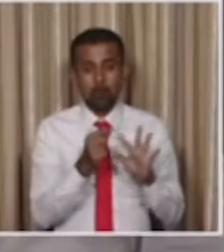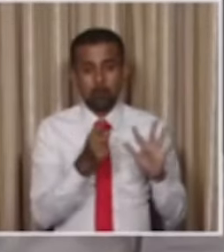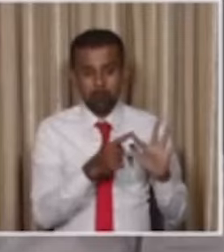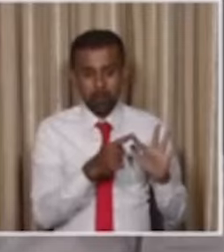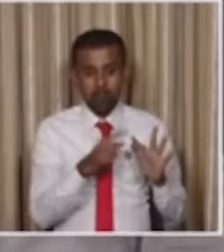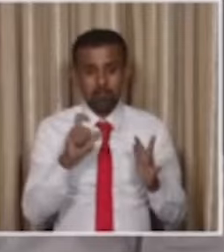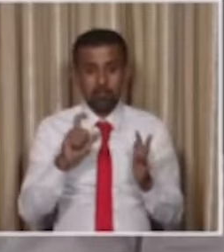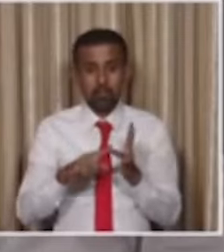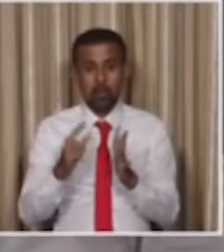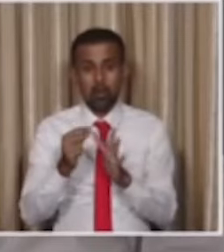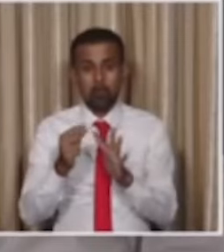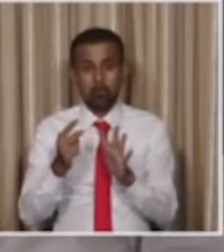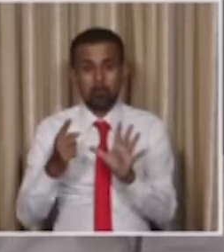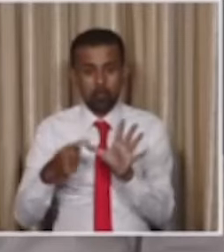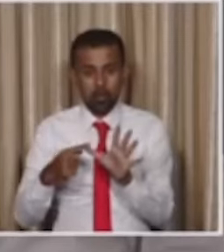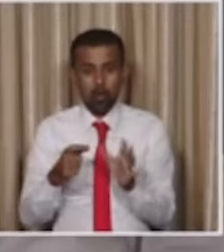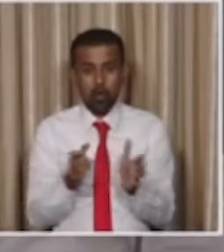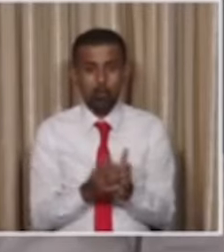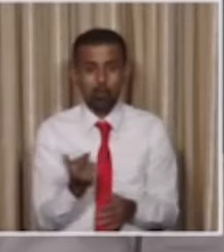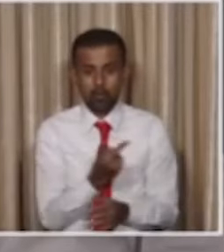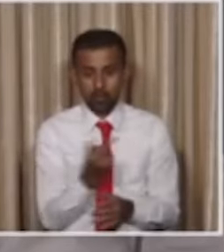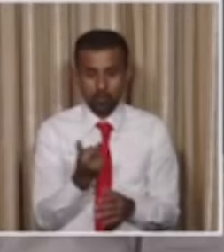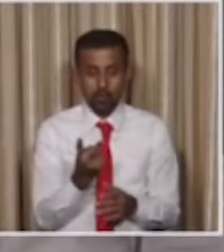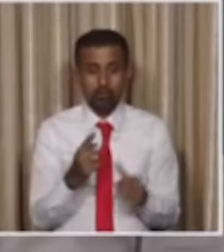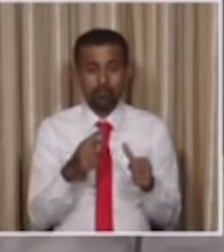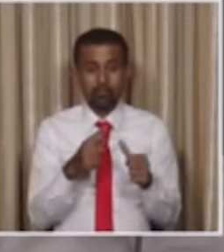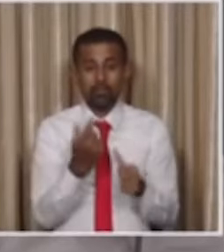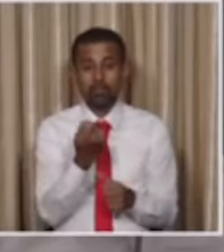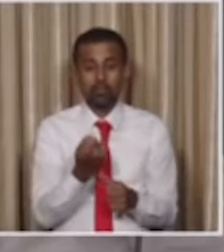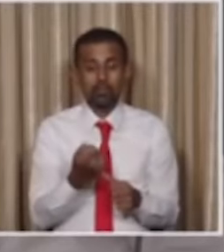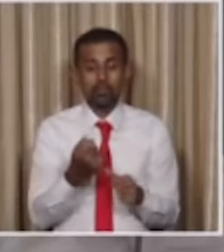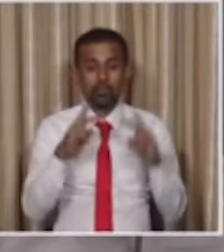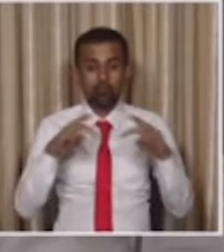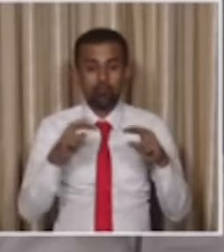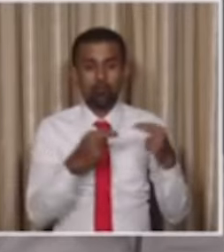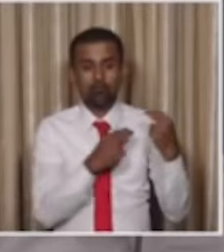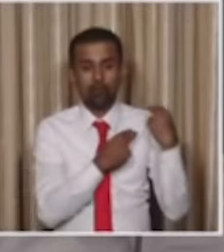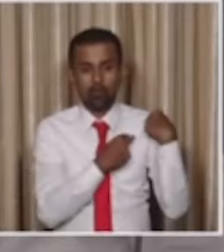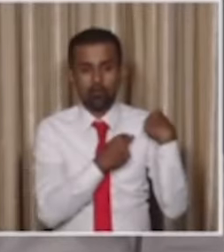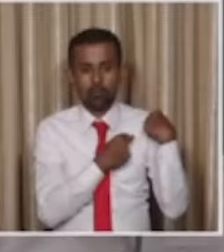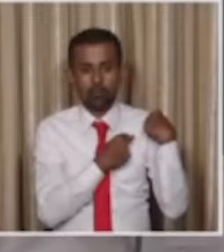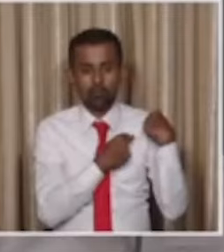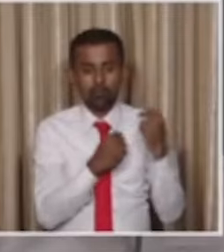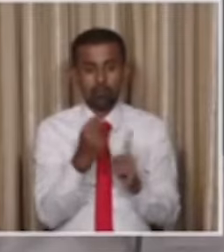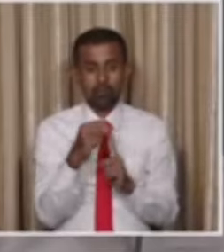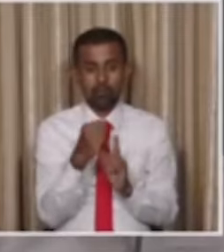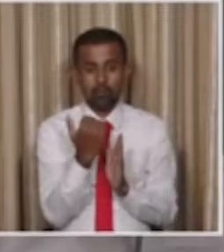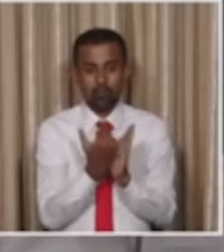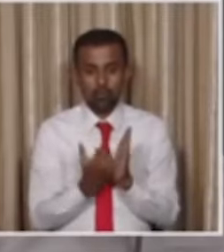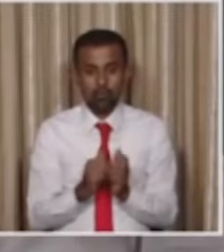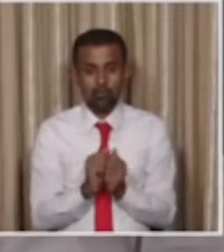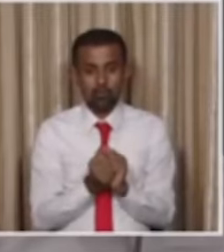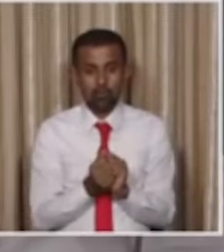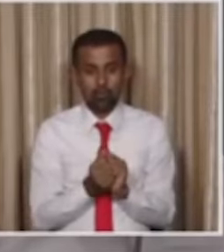දෙකේම වාර්තා විගණන විසුම් වේවලා විගණන කටයුතු පිළිබඳ සම්පූර්ණ වගකීම. ඒතර මේ අනුව්‍යවස්ථා සංශෝධනයේදී අපි